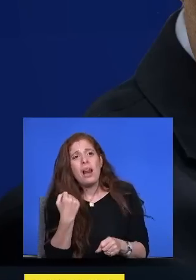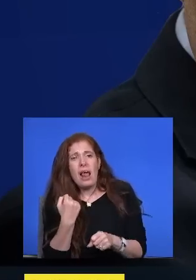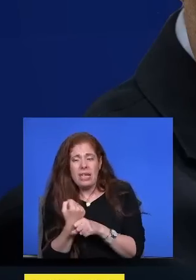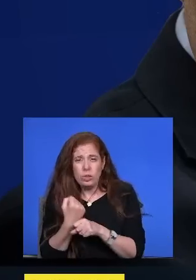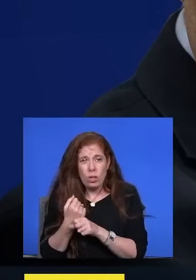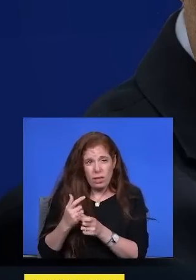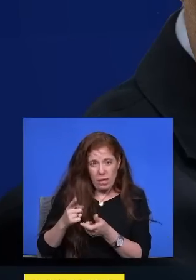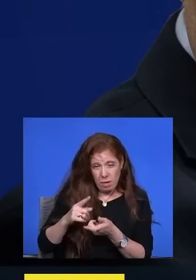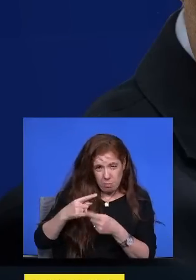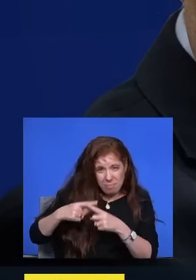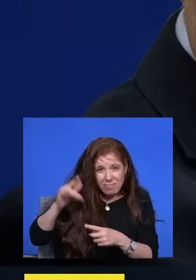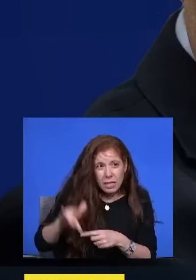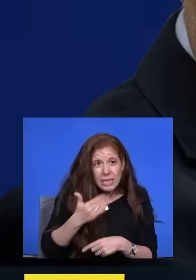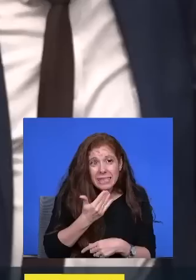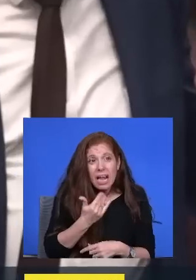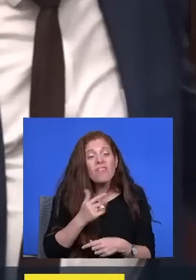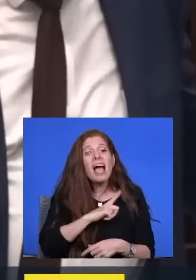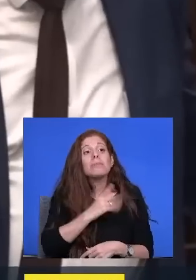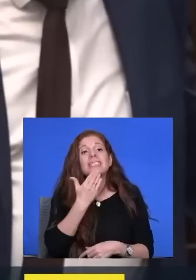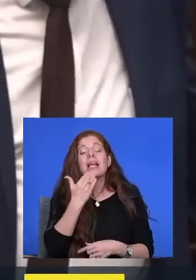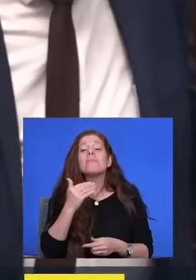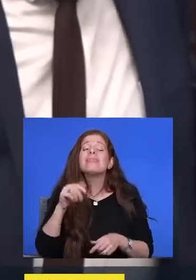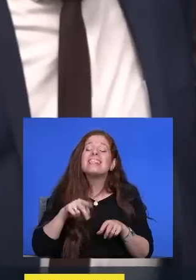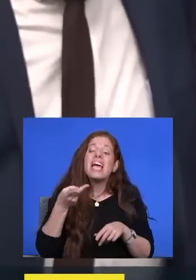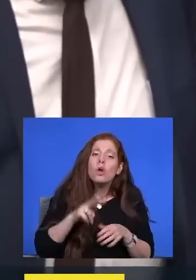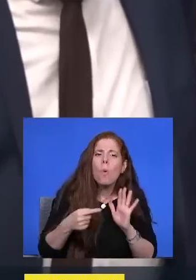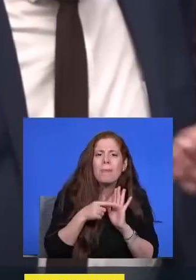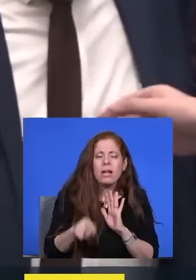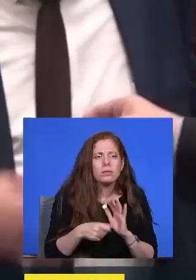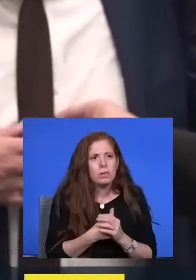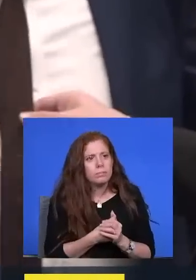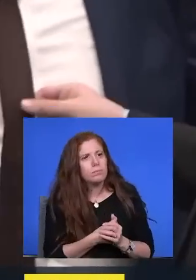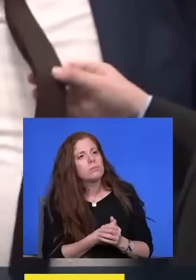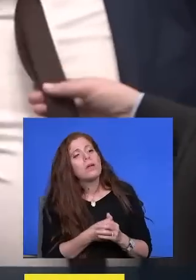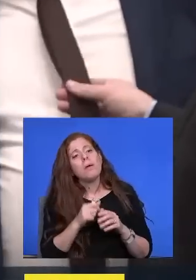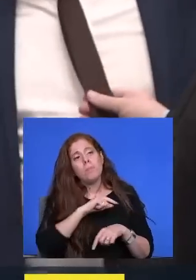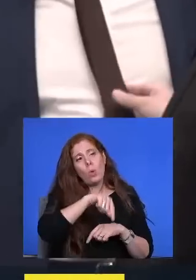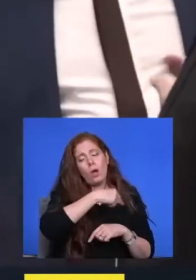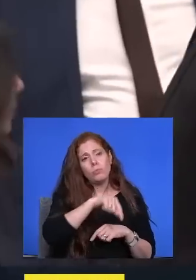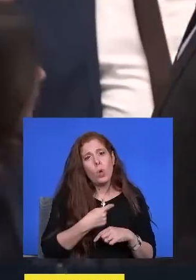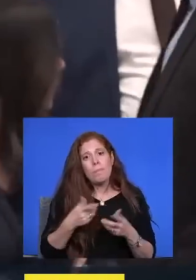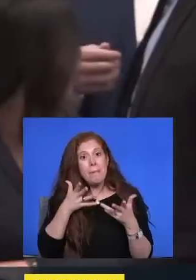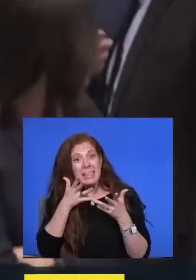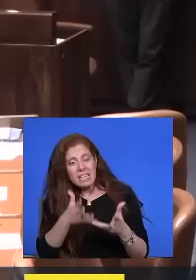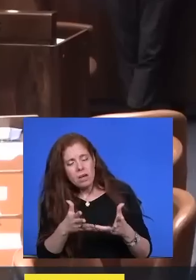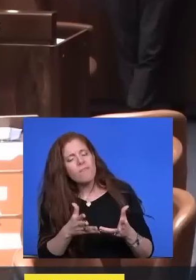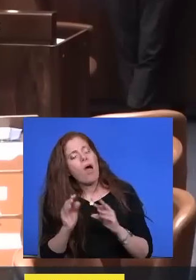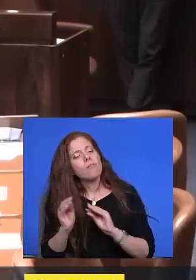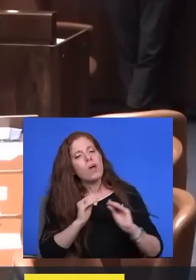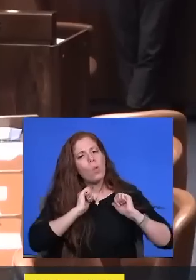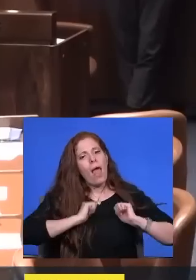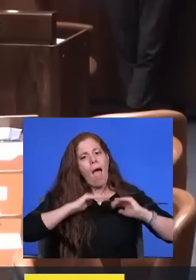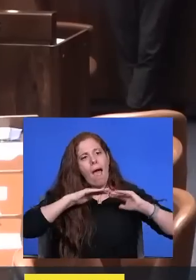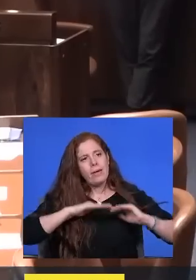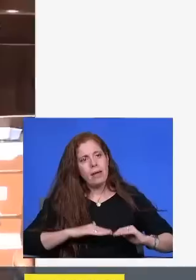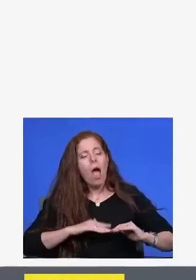ישראלים נהרגו בזכות האמברגו הזה. גם ראש הממשלה נתניהו עבר בתוך שעות אחדות ממתקפה להרגעה. תגובתו המיידית